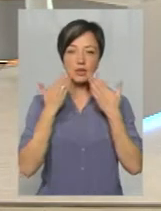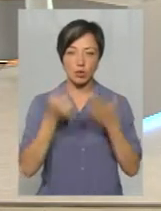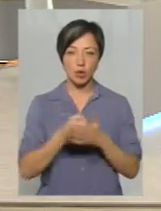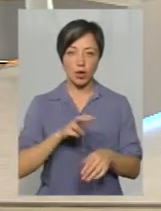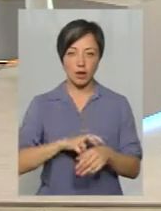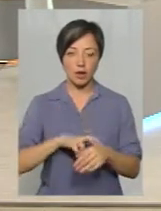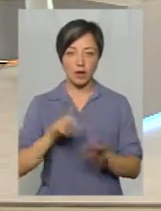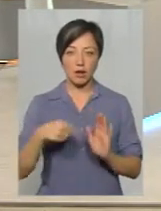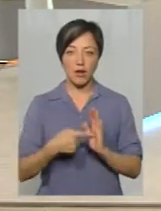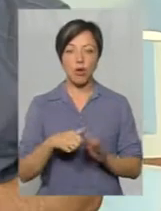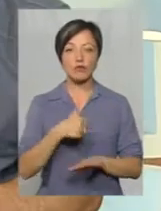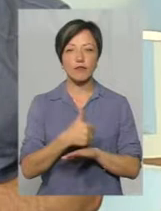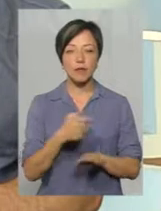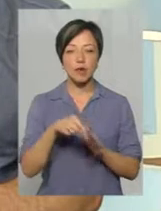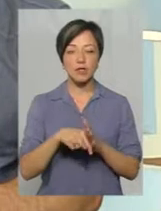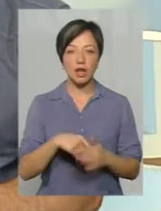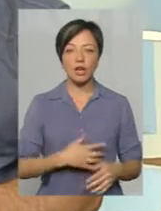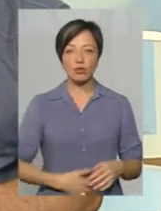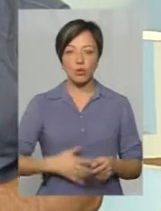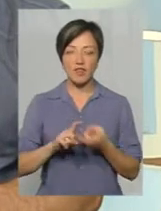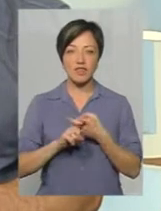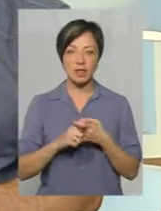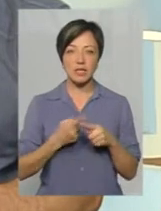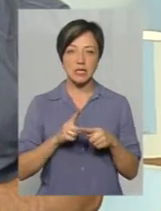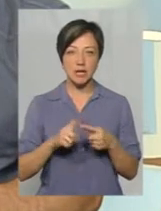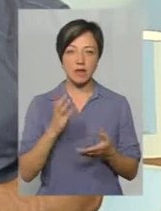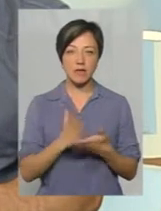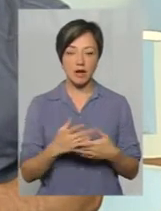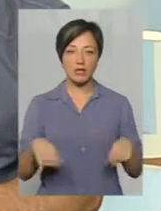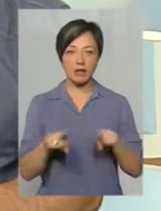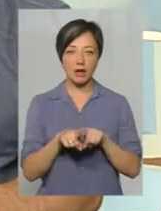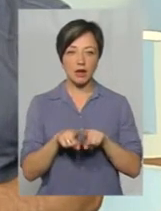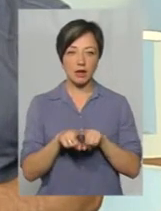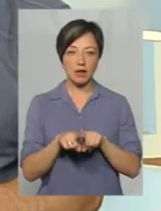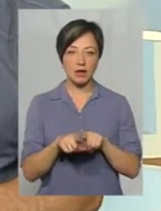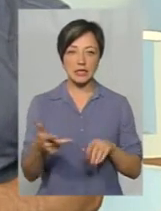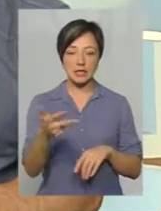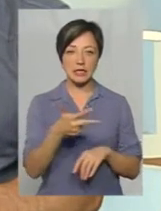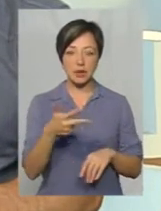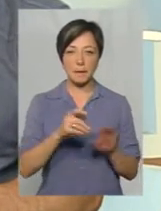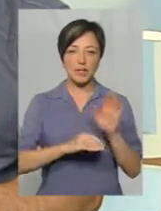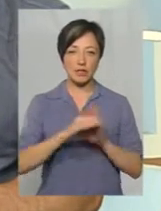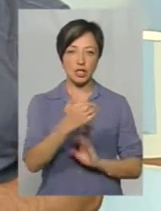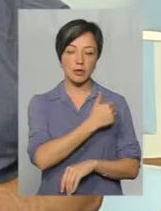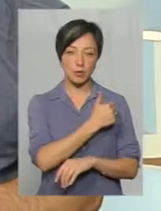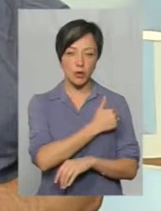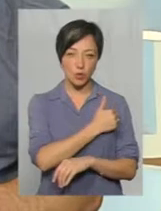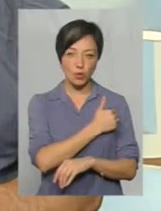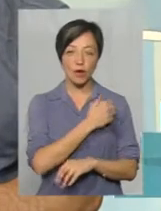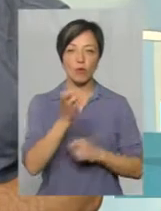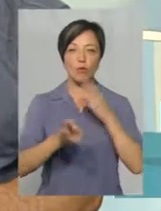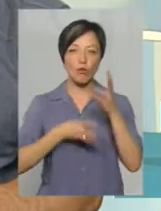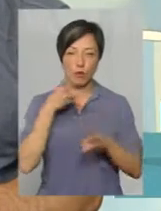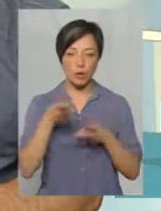лікаря? Ну, основними ознаками кишкової інфекції – це є така тріада симптомів – підвищення температури тіла,